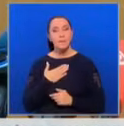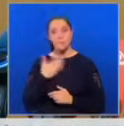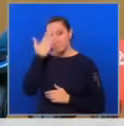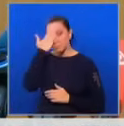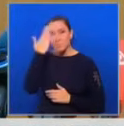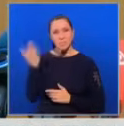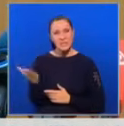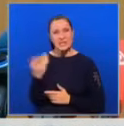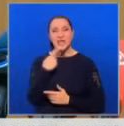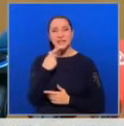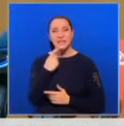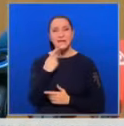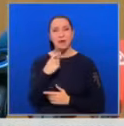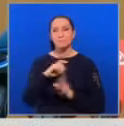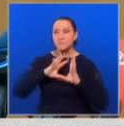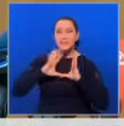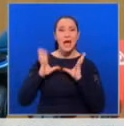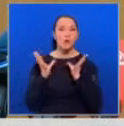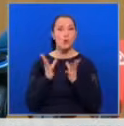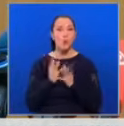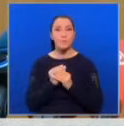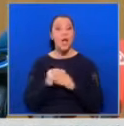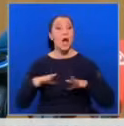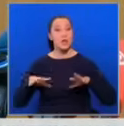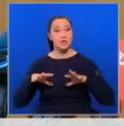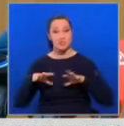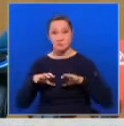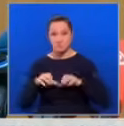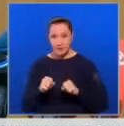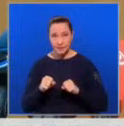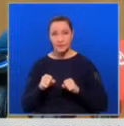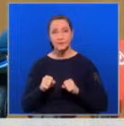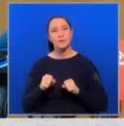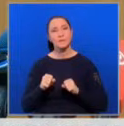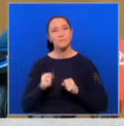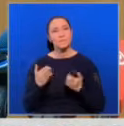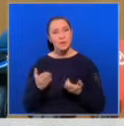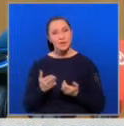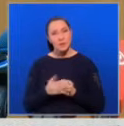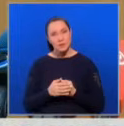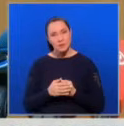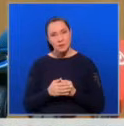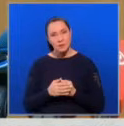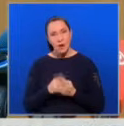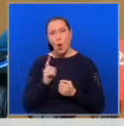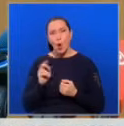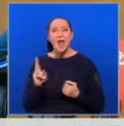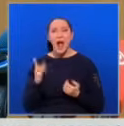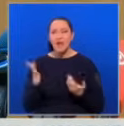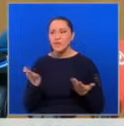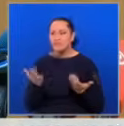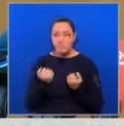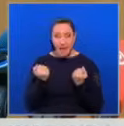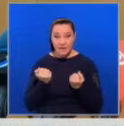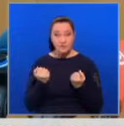признание за целокупния ангаж нивен тек на нано кой какви действия